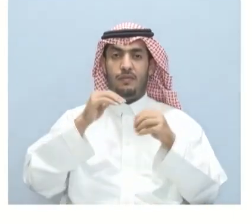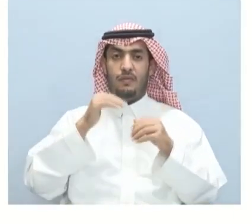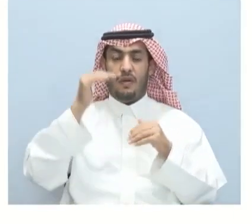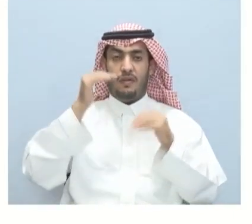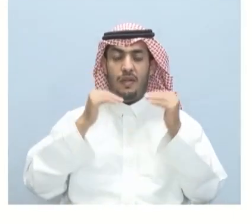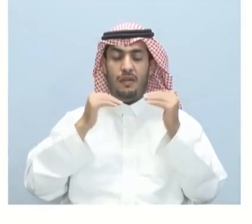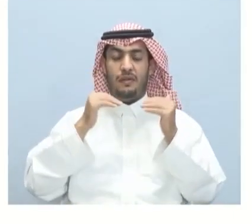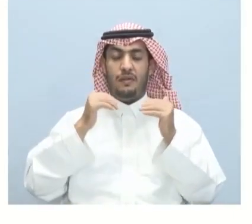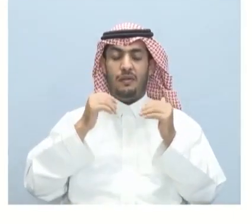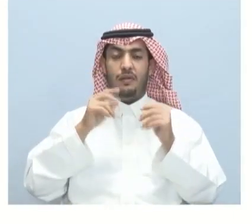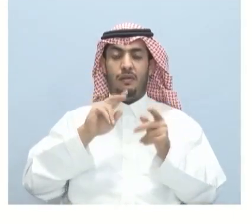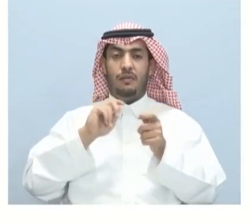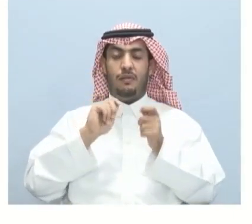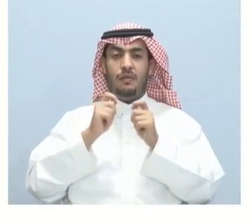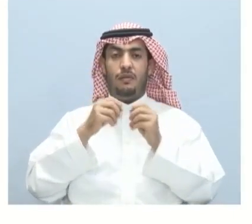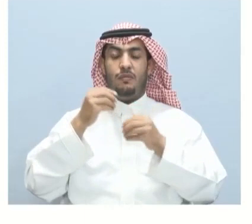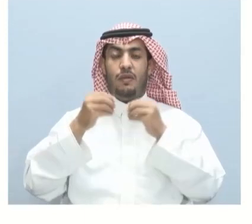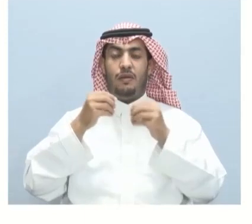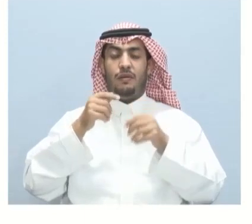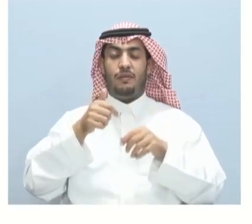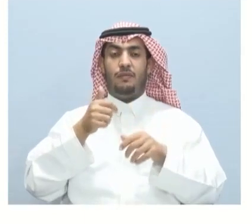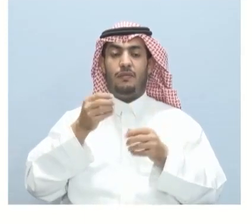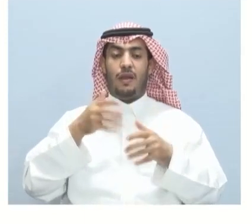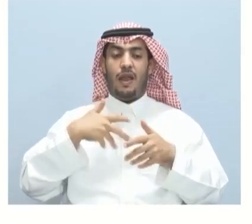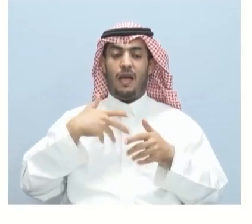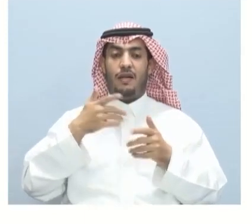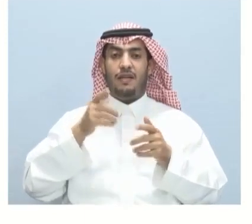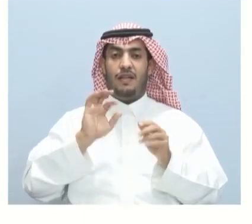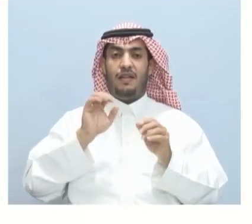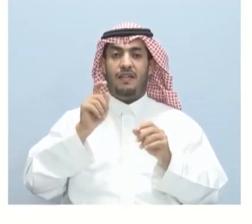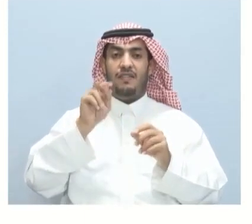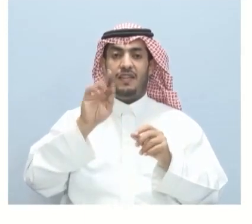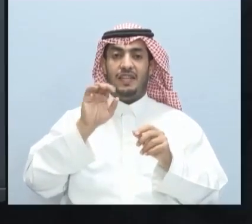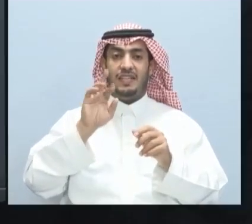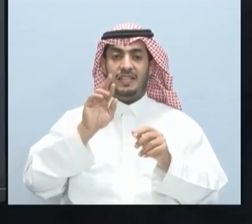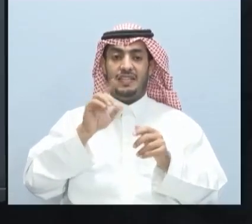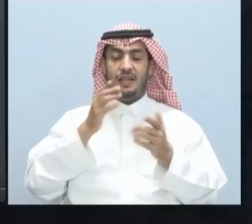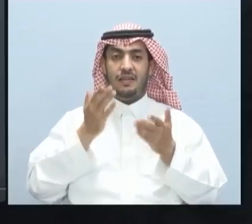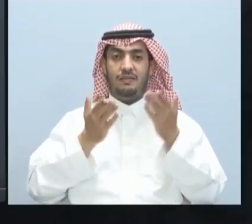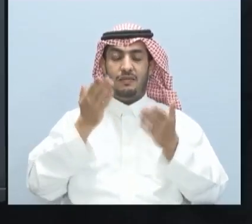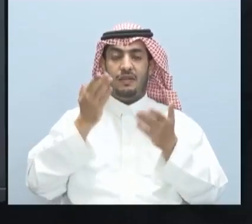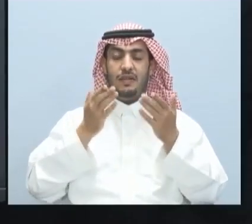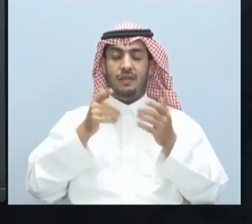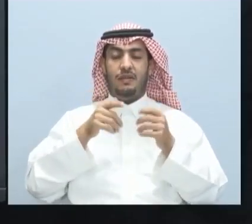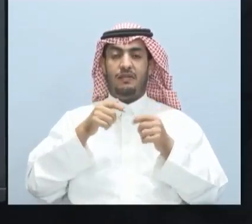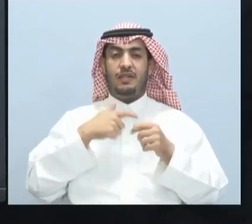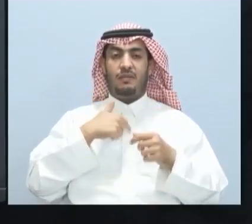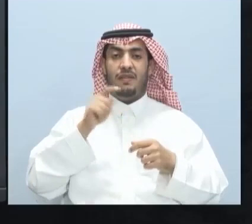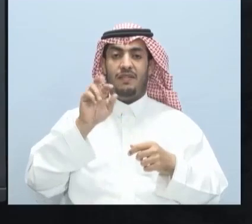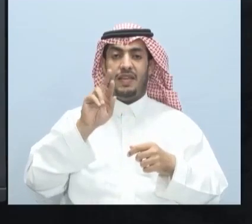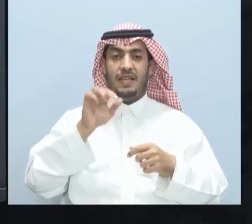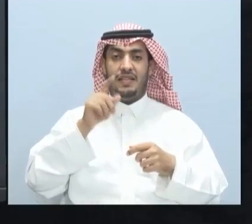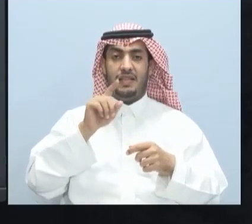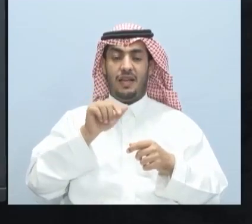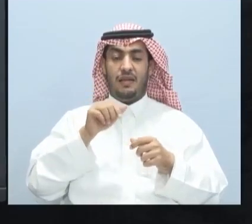ينزل الثاني وتبادلا وهكذا هم يلعبون لعبه فيزيائيه وتبادل قوه فيزيائيا بغض النظر عن